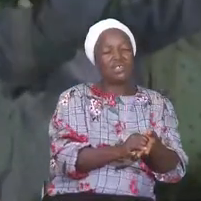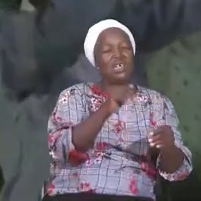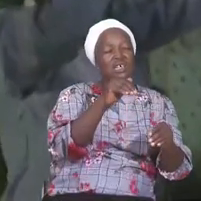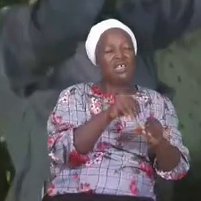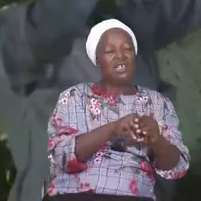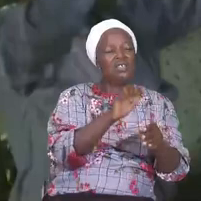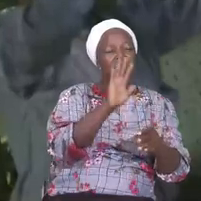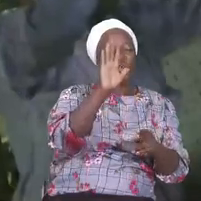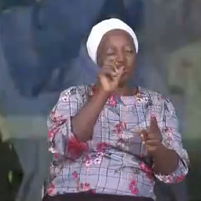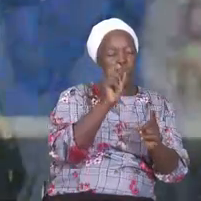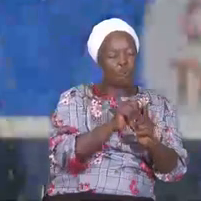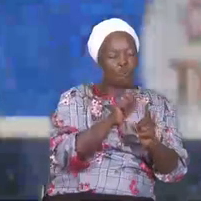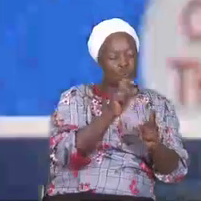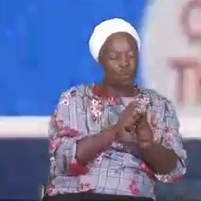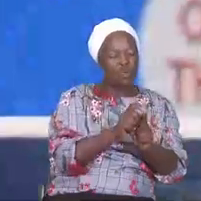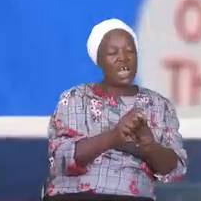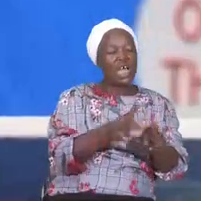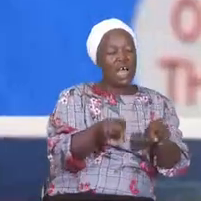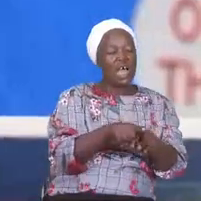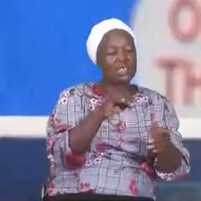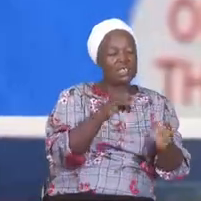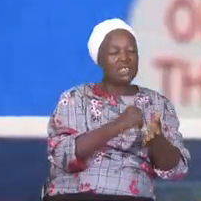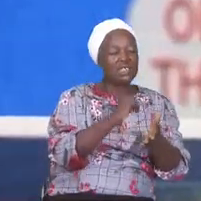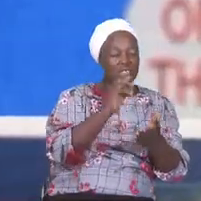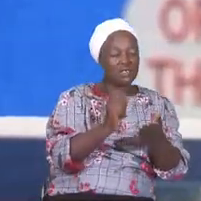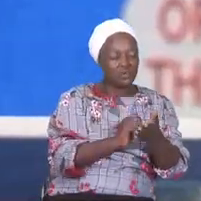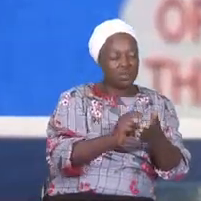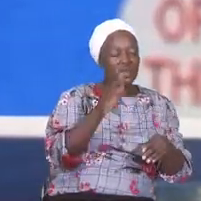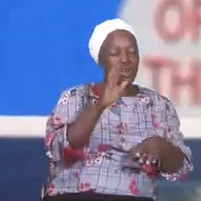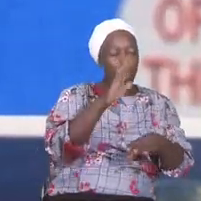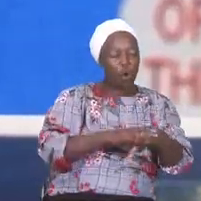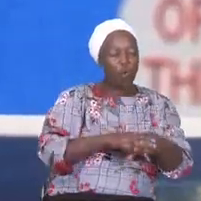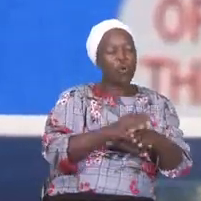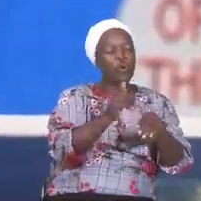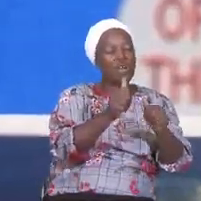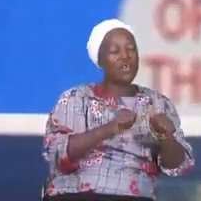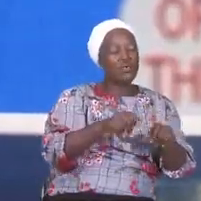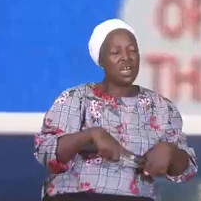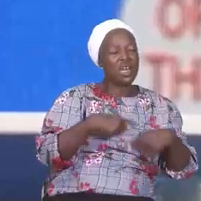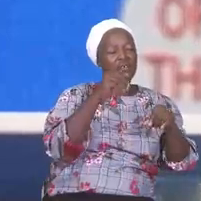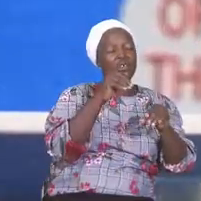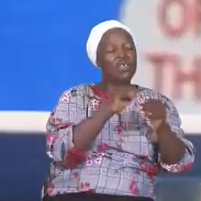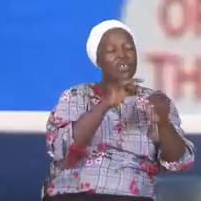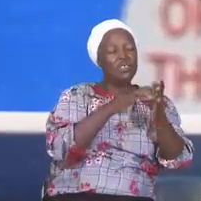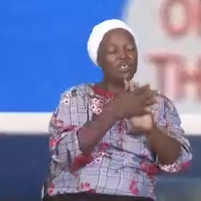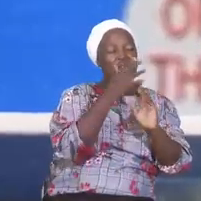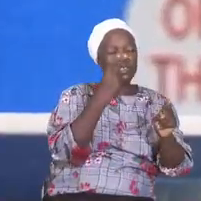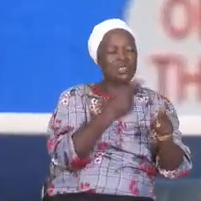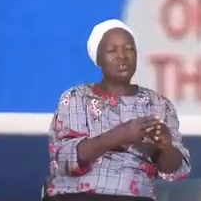Jésus. Confirme cela dans ta parole, comme elle est